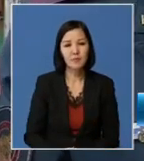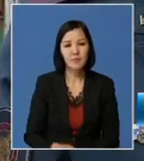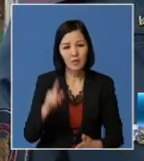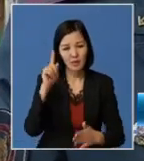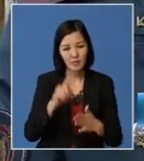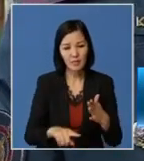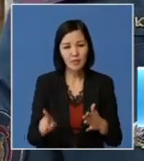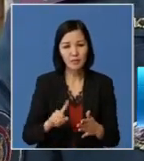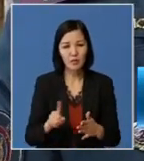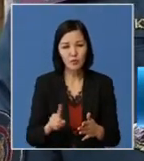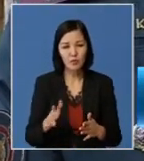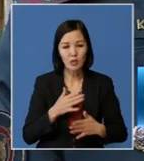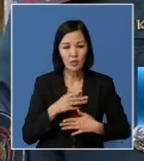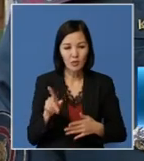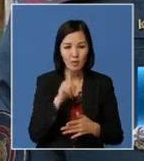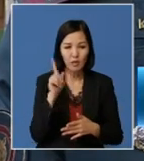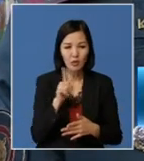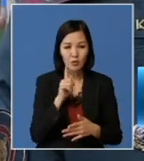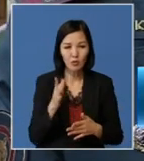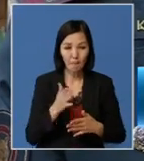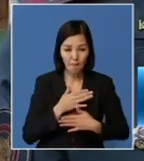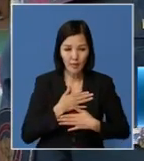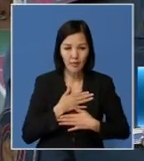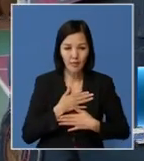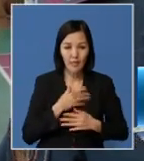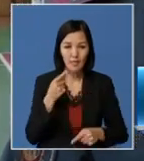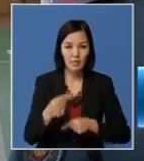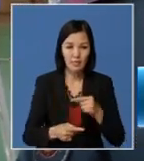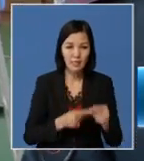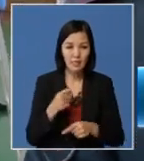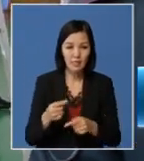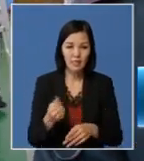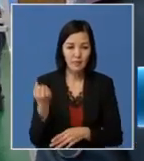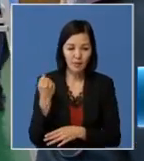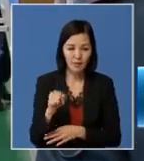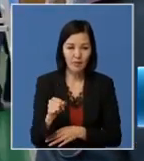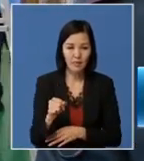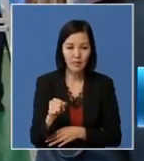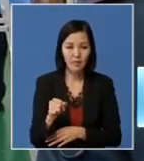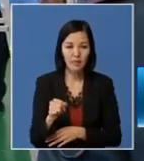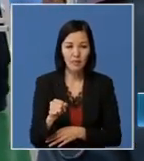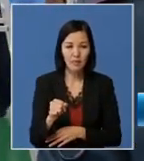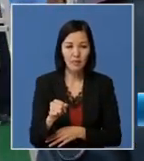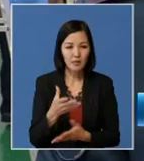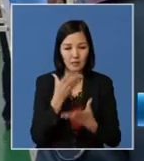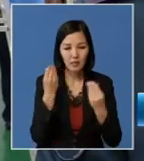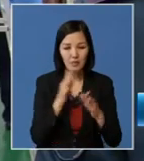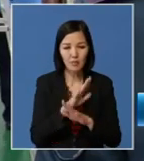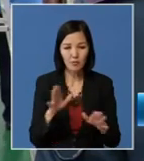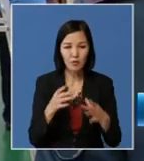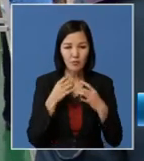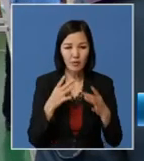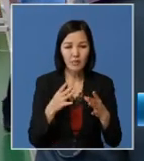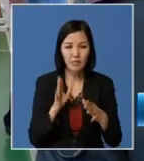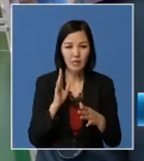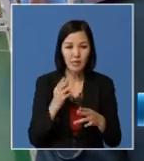Надеемся на то, что наша молодежь, то есть мы, наследники данной победы, не забудем данное мероприятие и